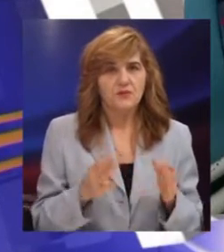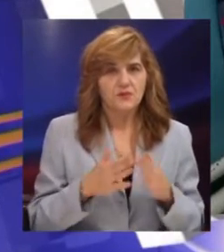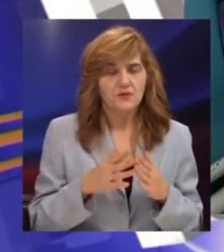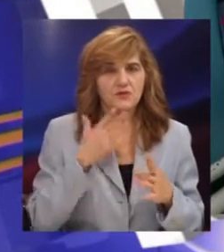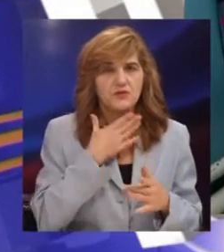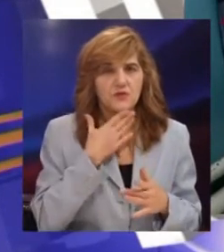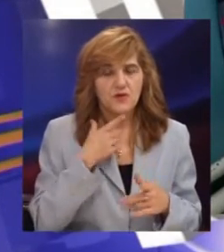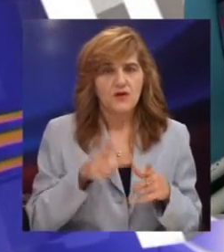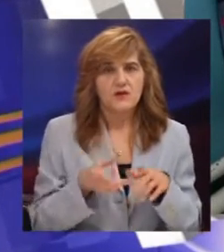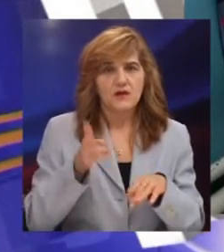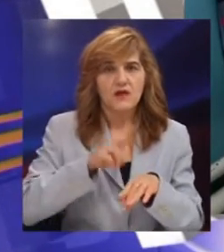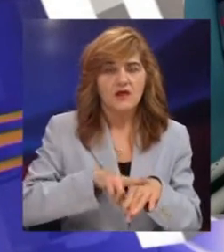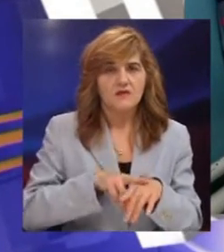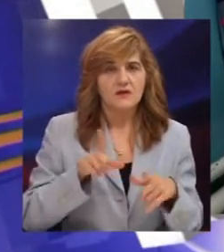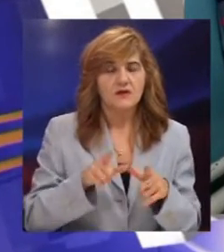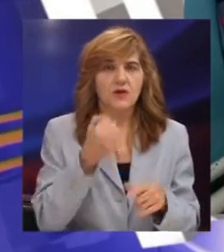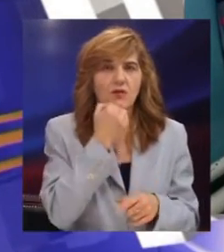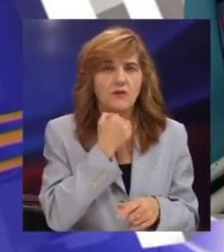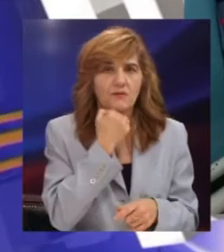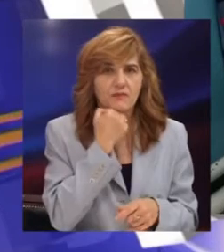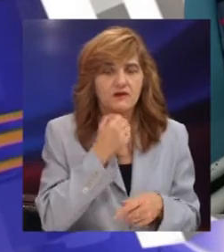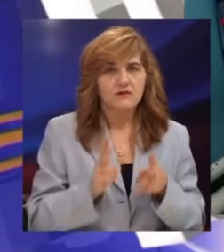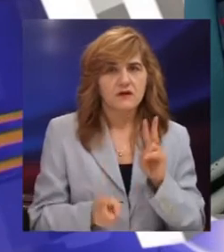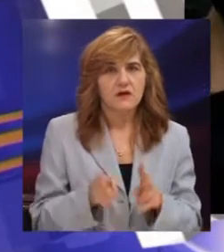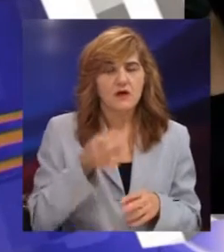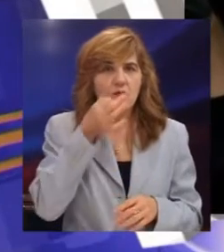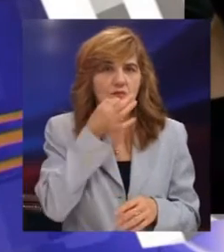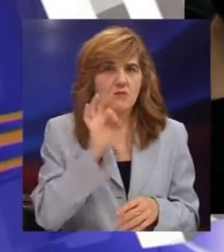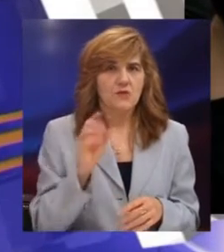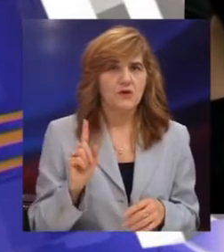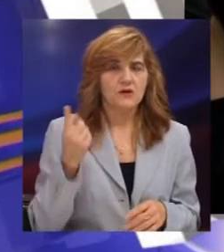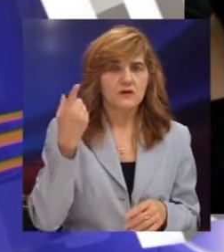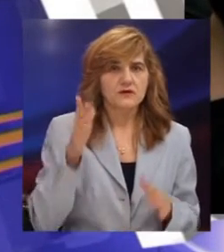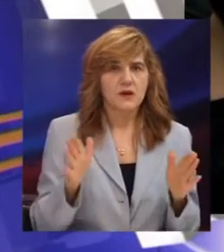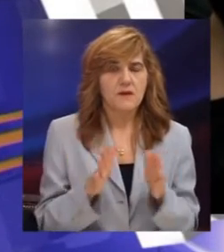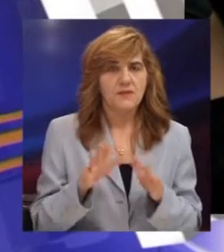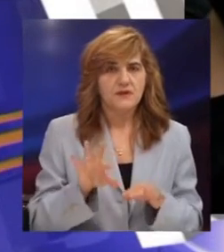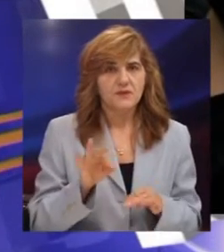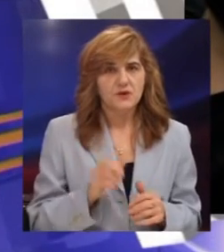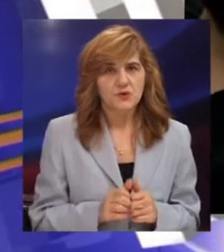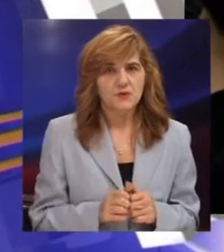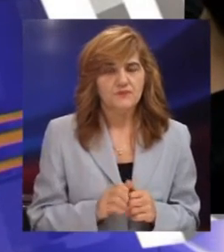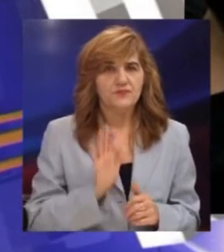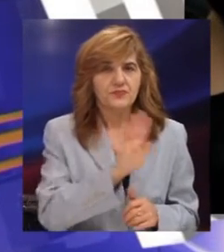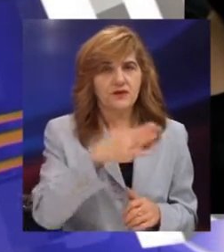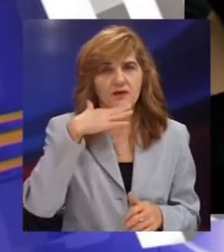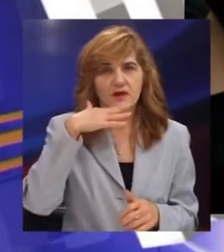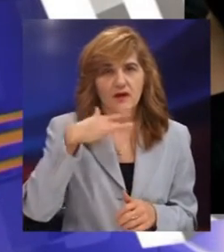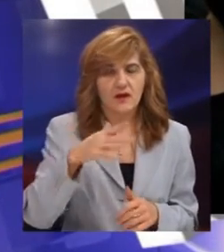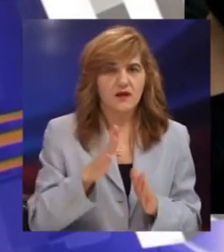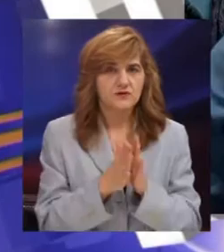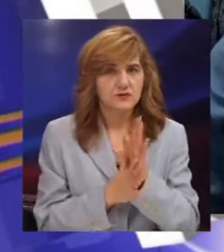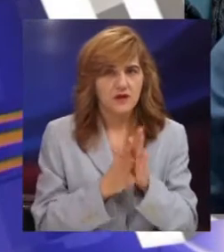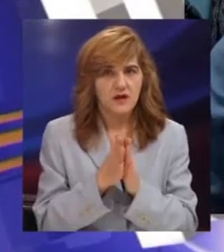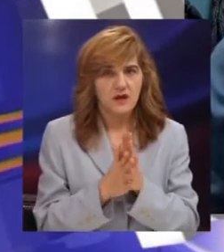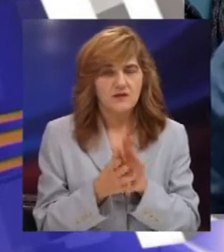se organizuju u školi, većina njih pohađa i privatne časove kako bi ostvarili što bolji rezultat na maloj maturi. Po rečima učenika sa